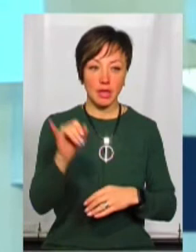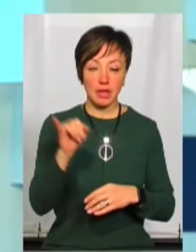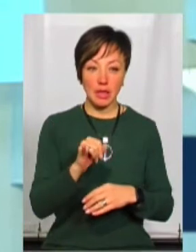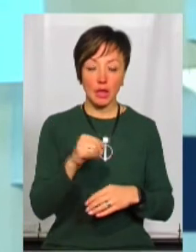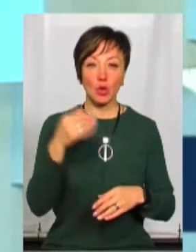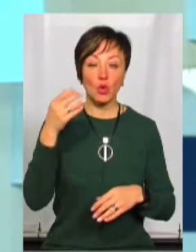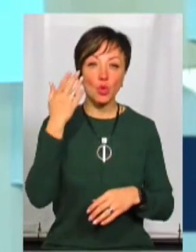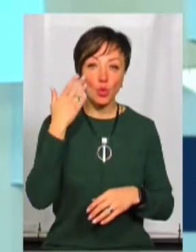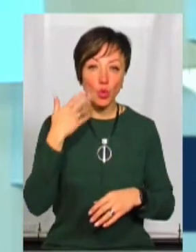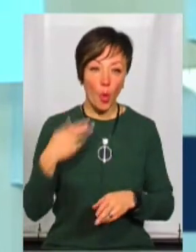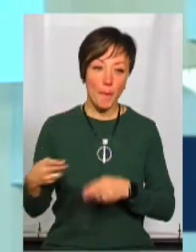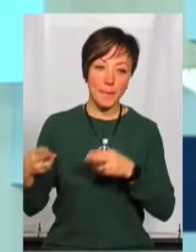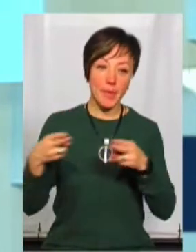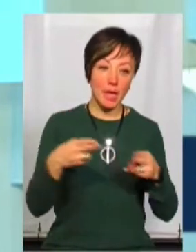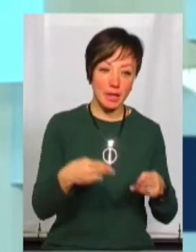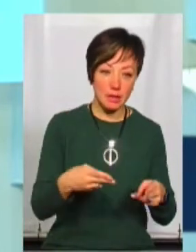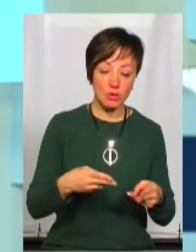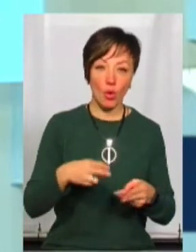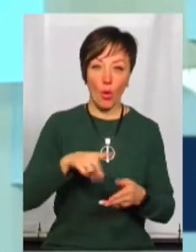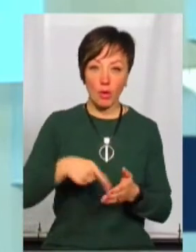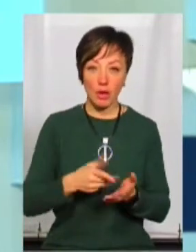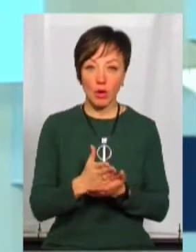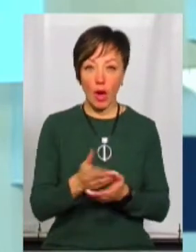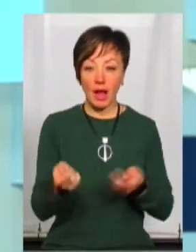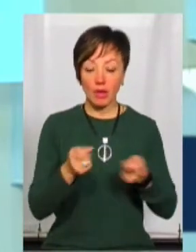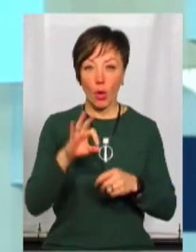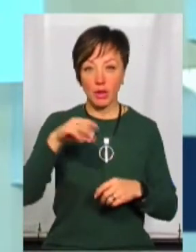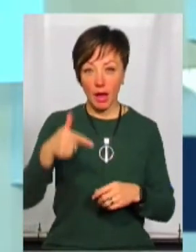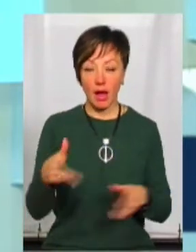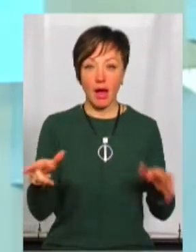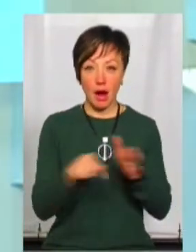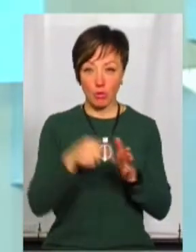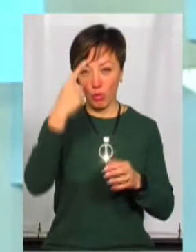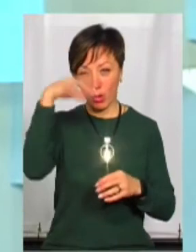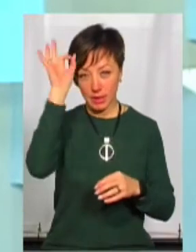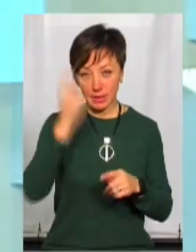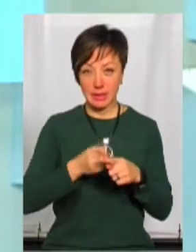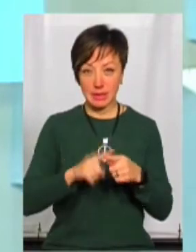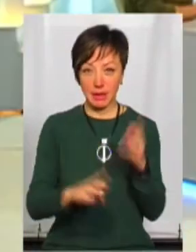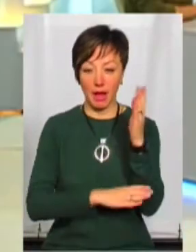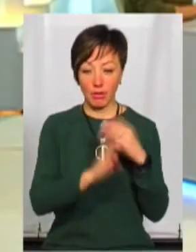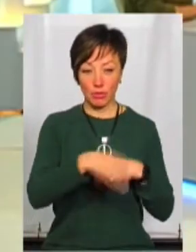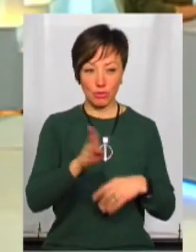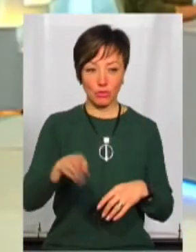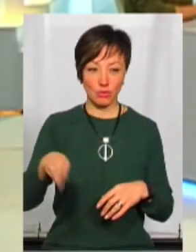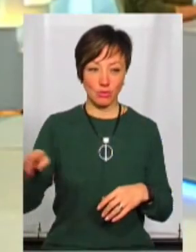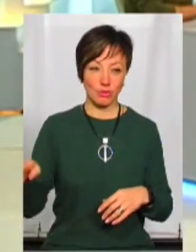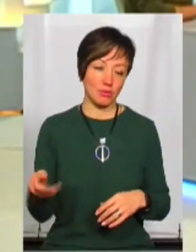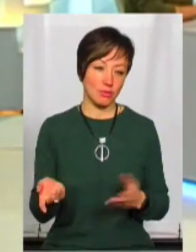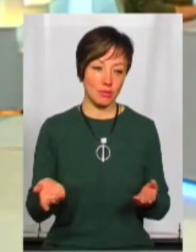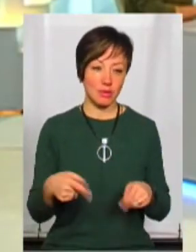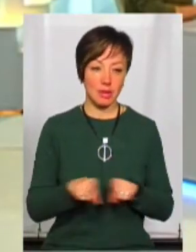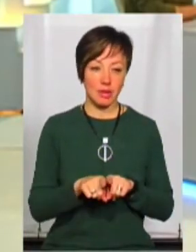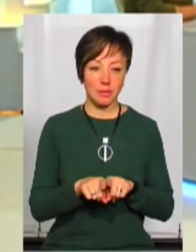і до приїзду комунальної служби керівник ОТГ разом з поліцейським офіцером громади це дерево вже порізав, і